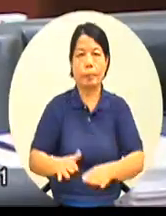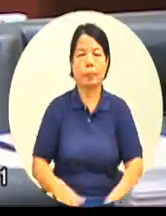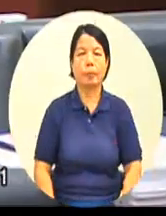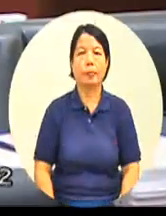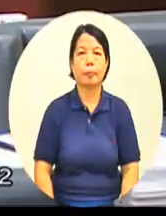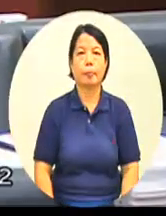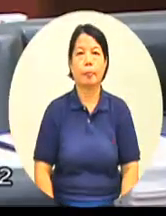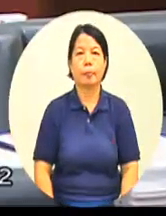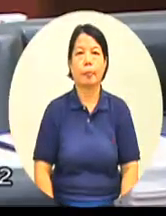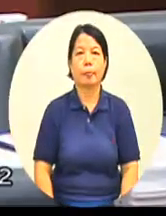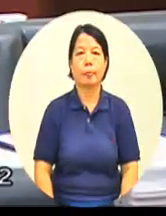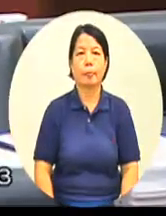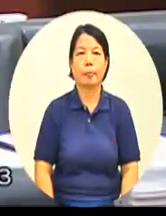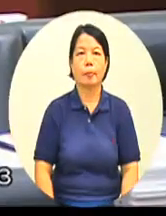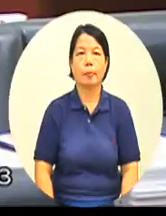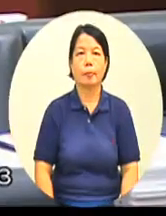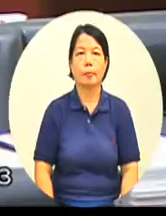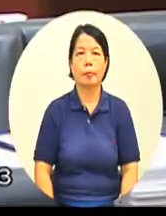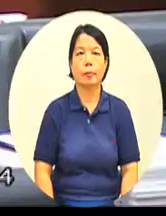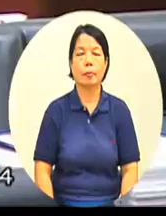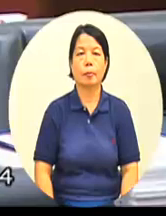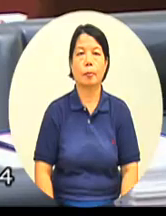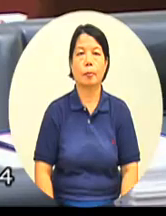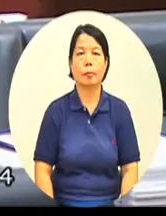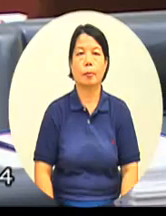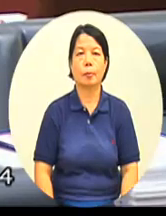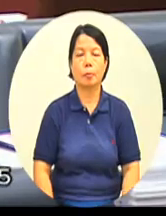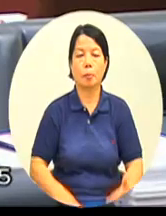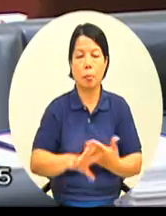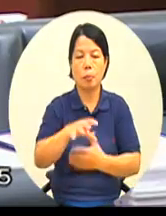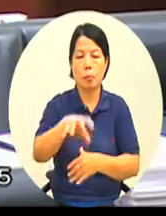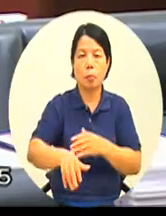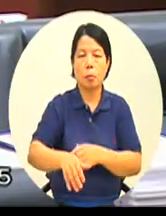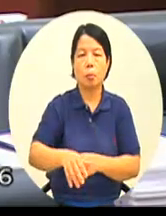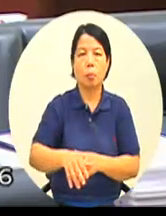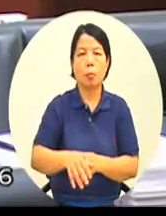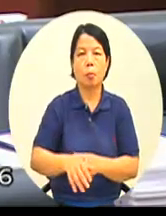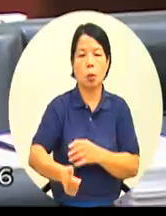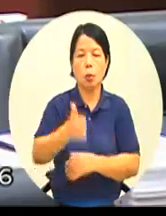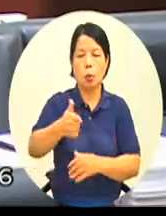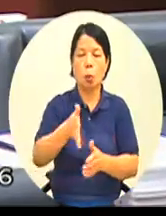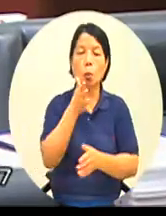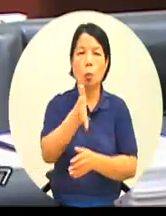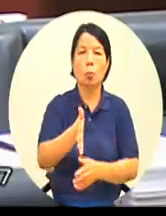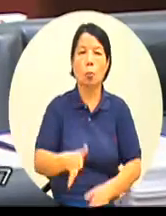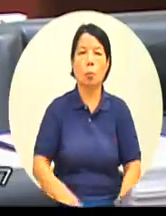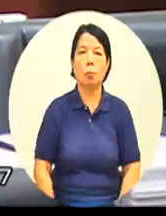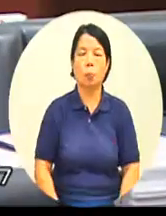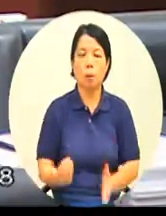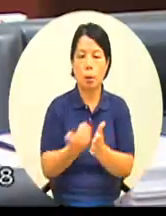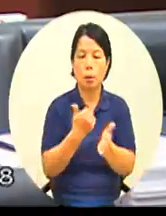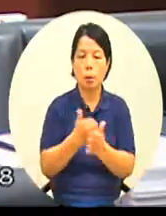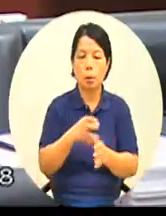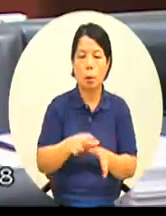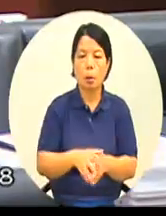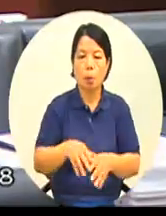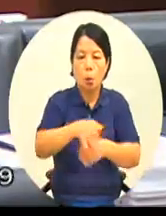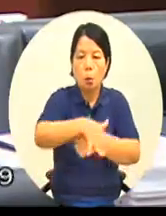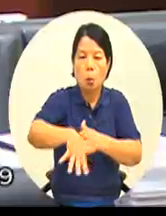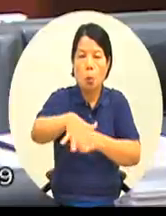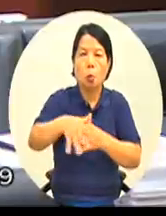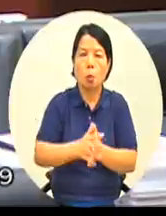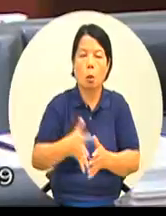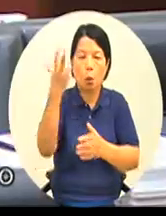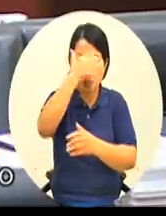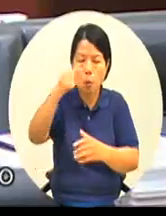那我还要问局长一个问题，就是你们在我们这个你刚刚所讲的，你们所属附属的一些老人